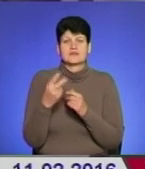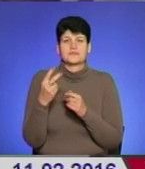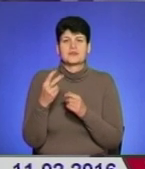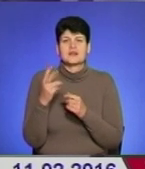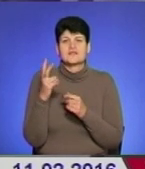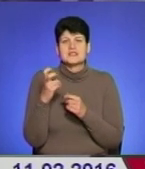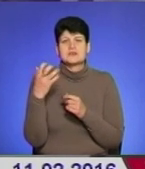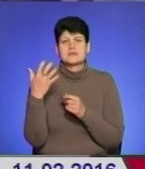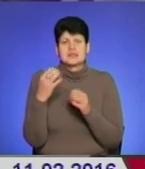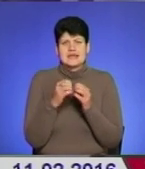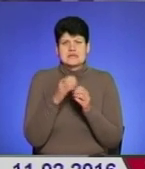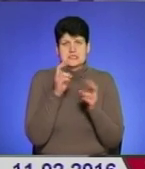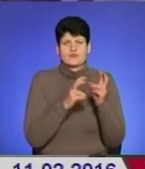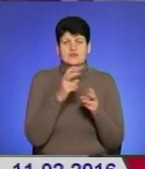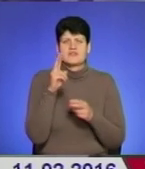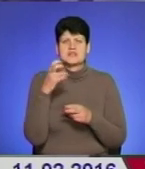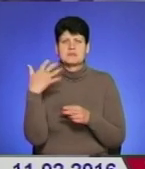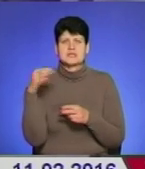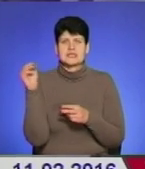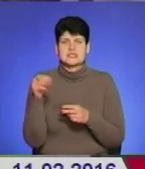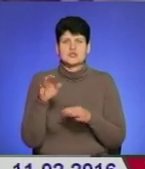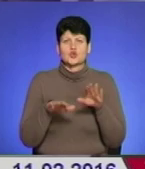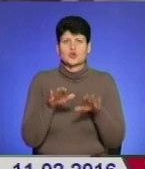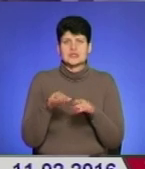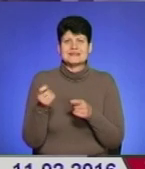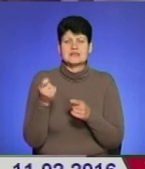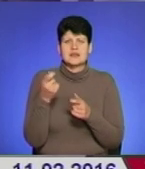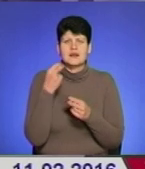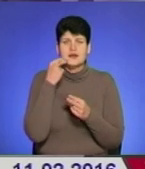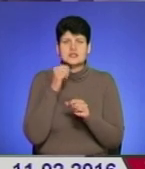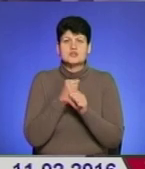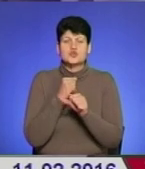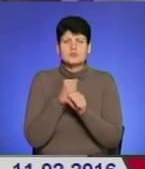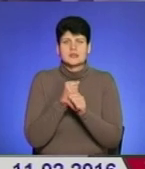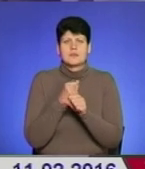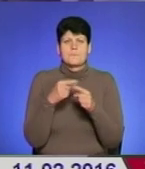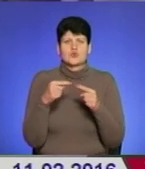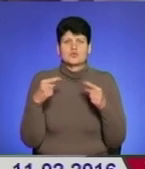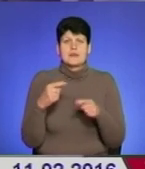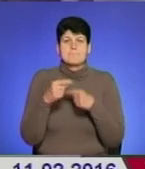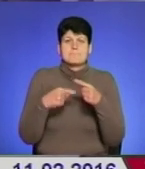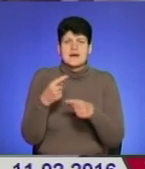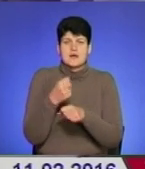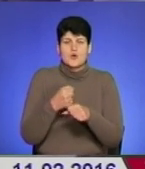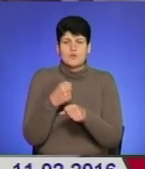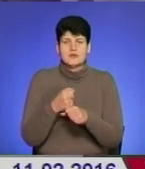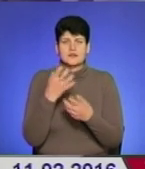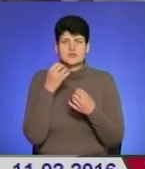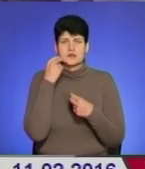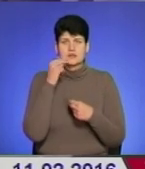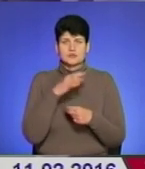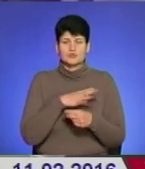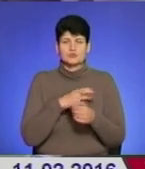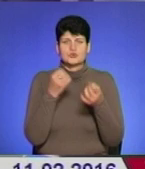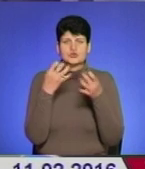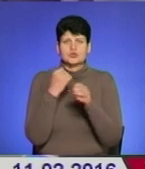250 тисяч тонн зерна. А це краще, якщо зробити продукцію, переробити її. А ще було б дуже добре, щоб горілчані заводи нас